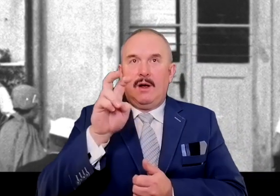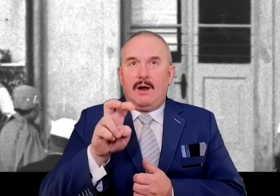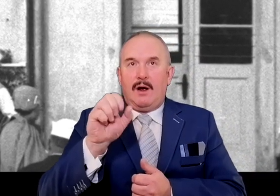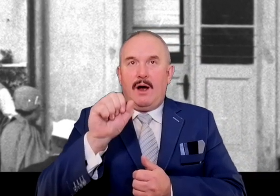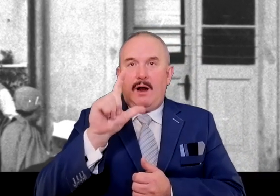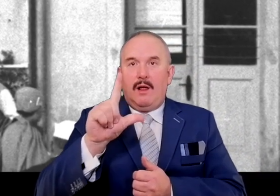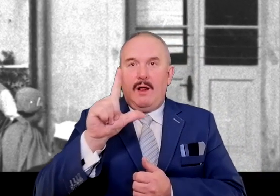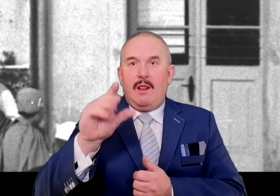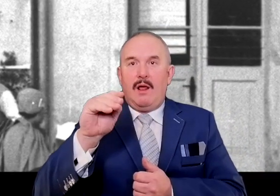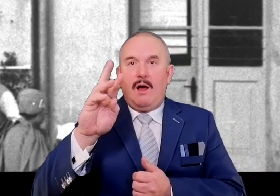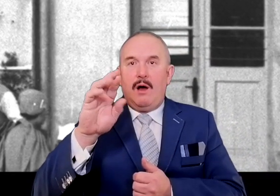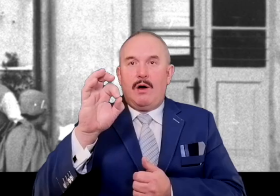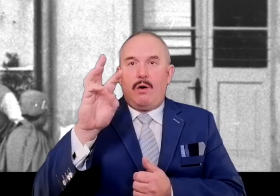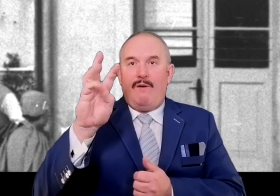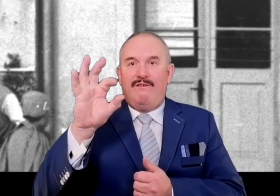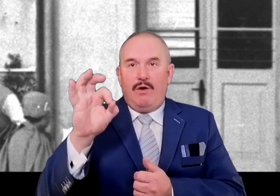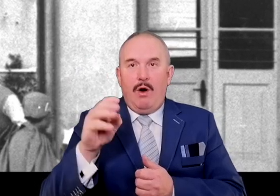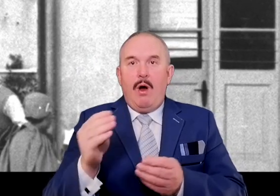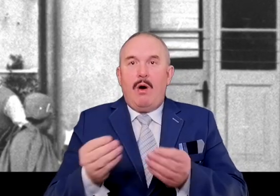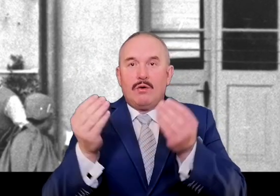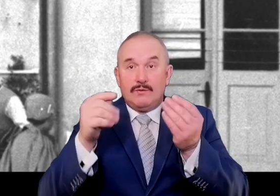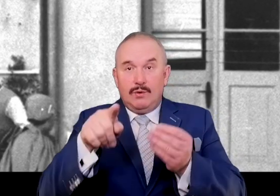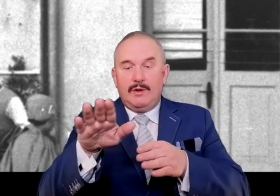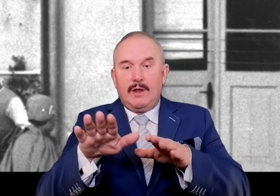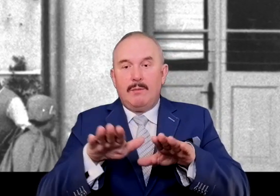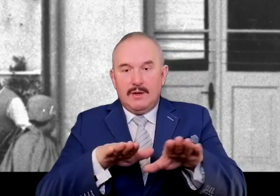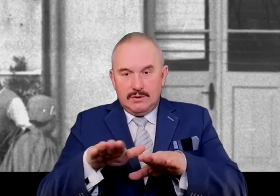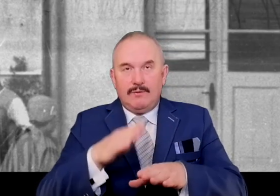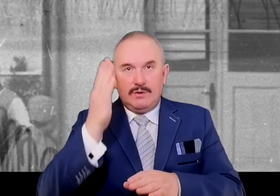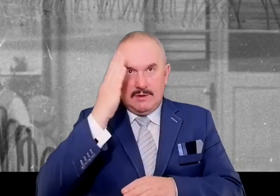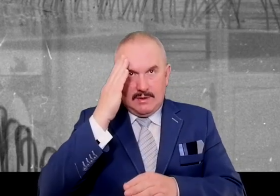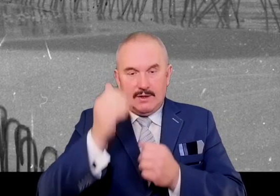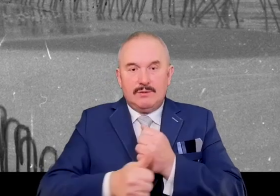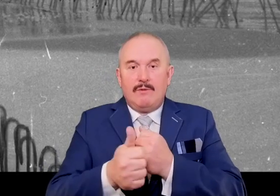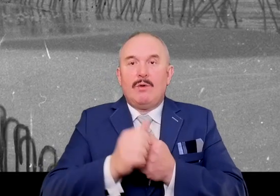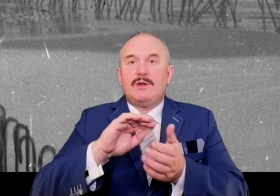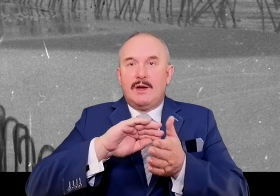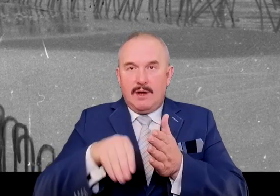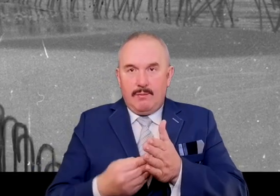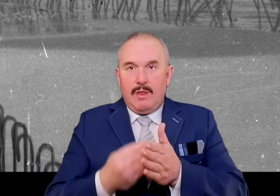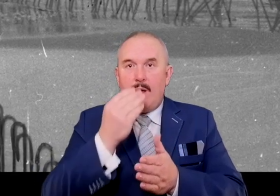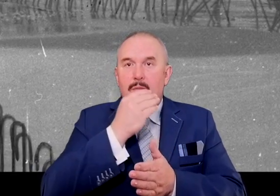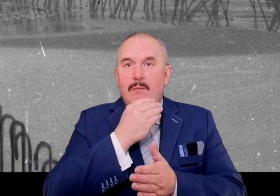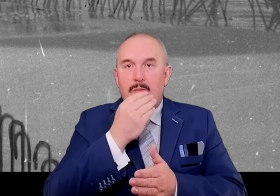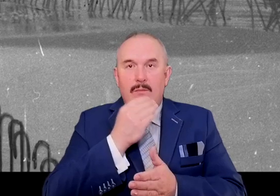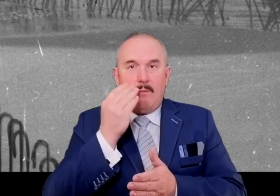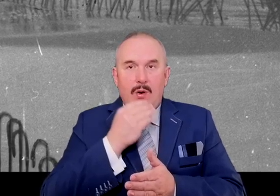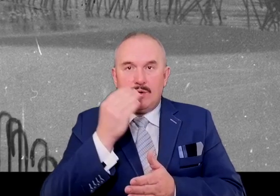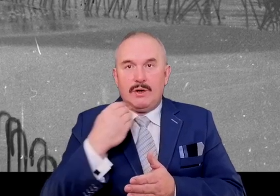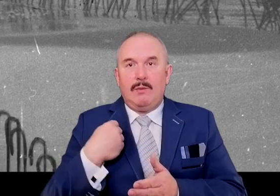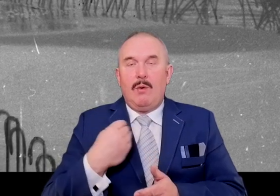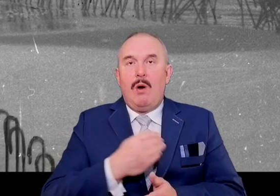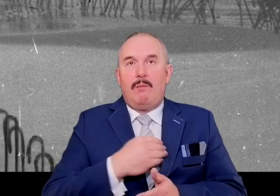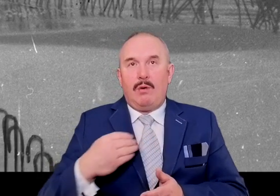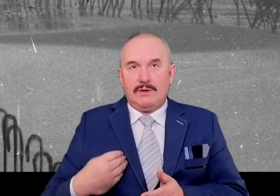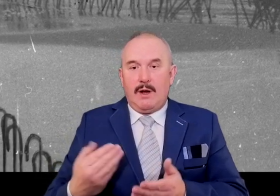Rozwój tej miejscowości jest nieodzownie związany z zaślubinami Polski z morzem.